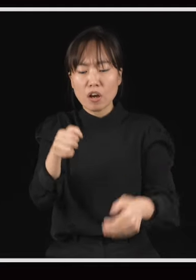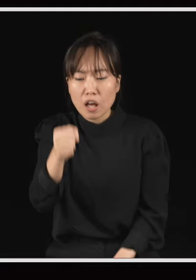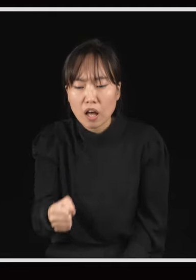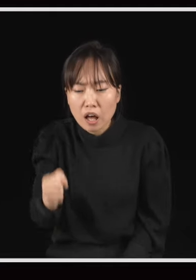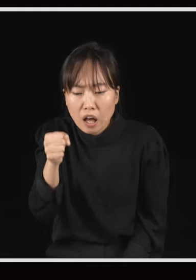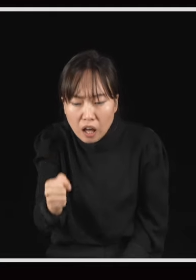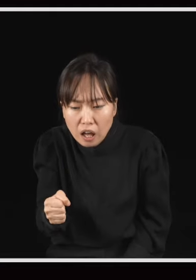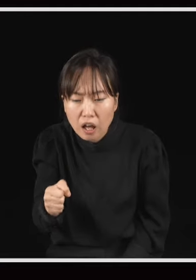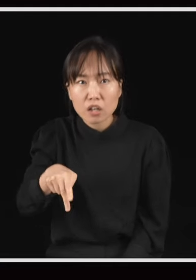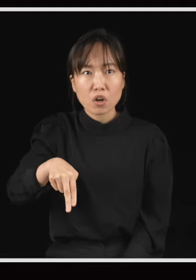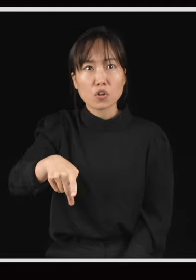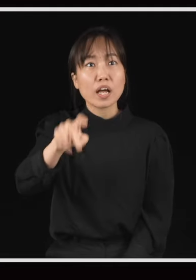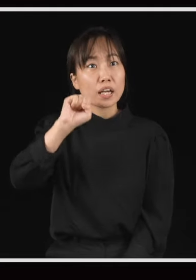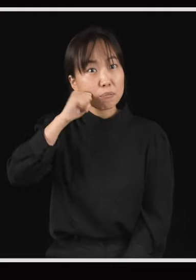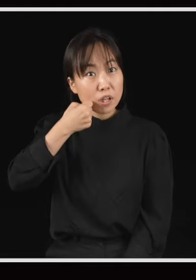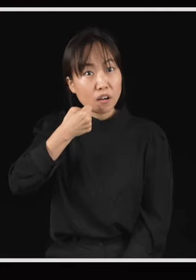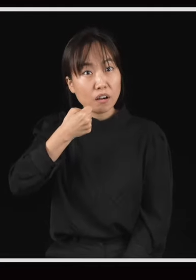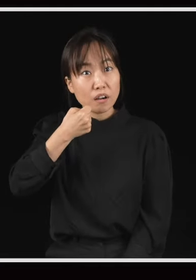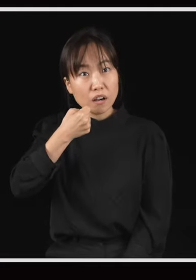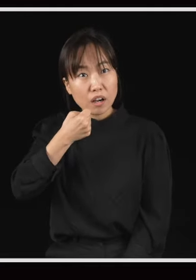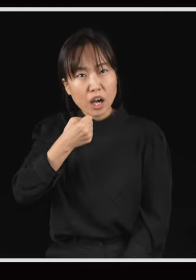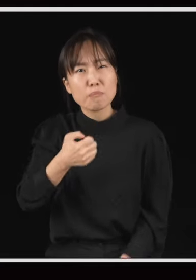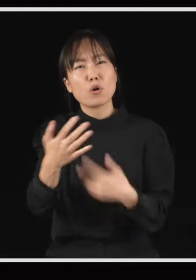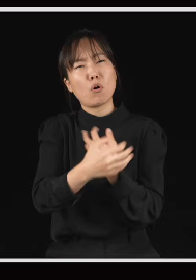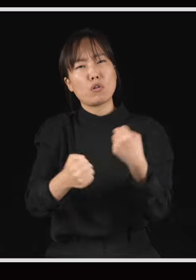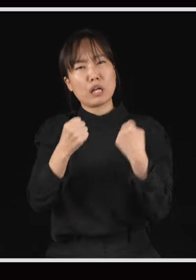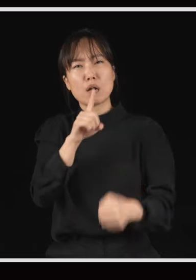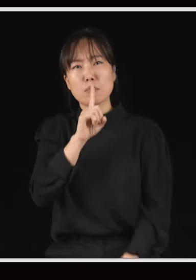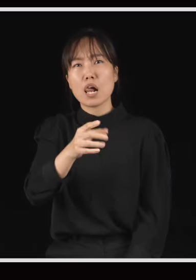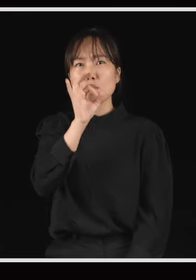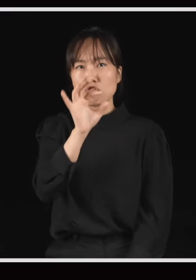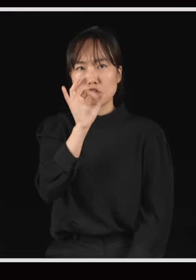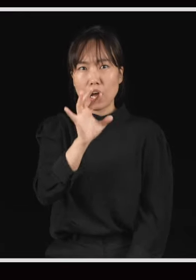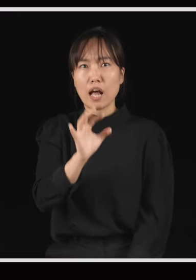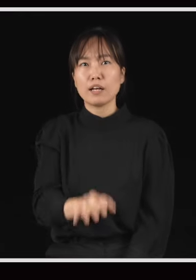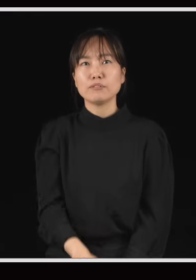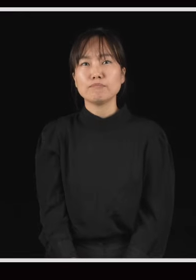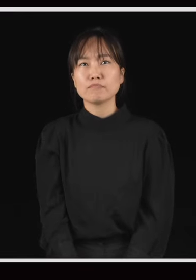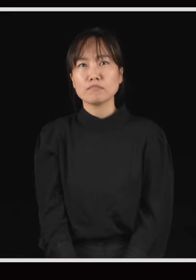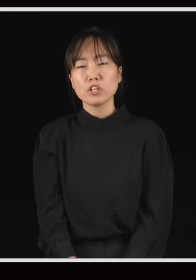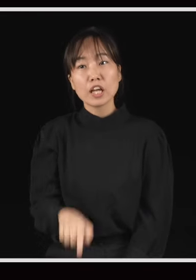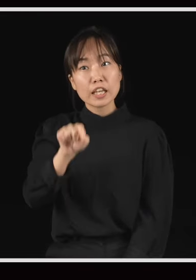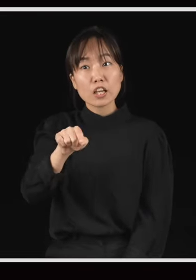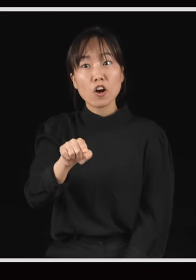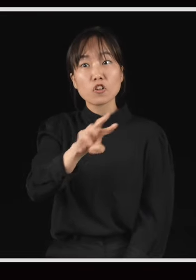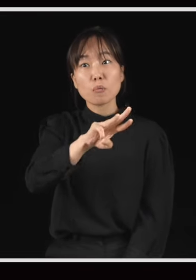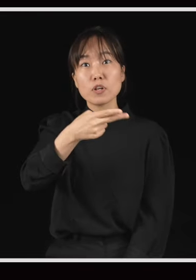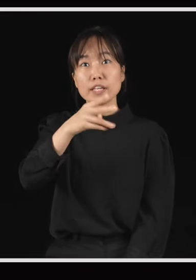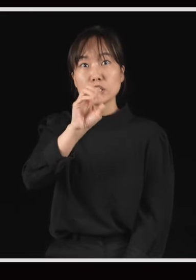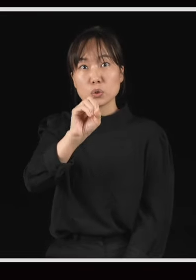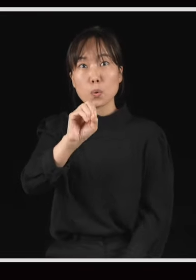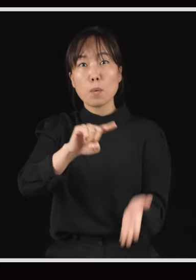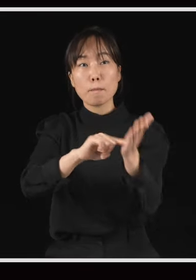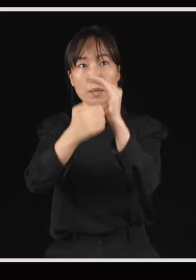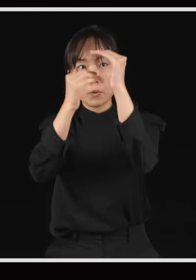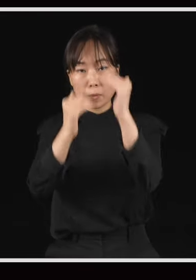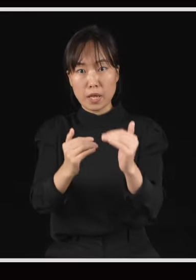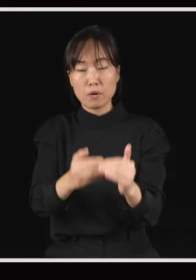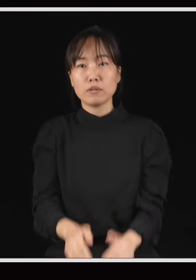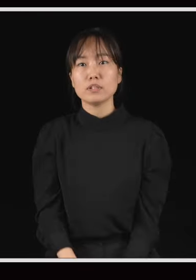걷기 어려워지는 정도가 되시면은 그때부터는 건강하지 않다라고 분류하는 겁니다. WHO 방식이에요. 글로벌